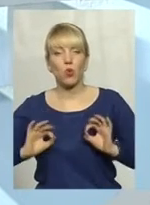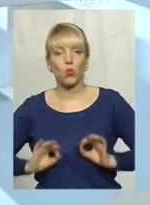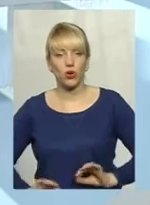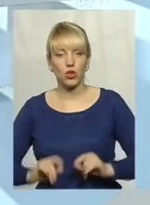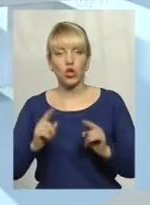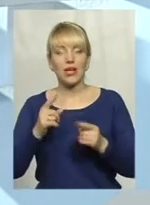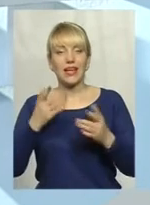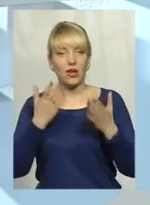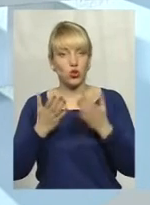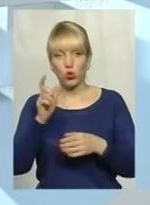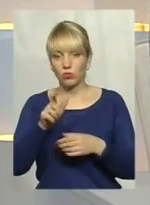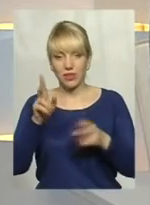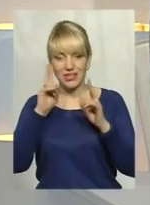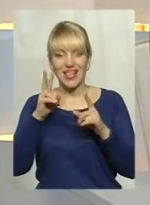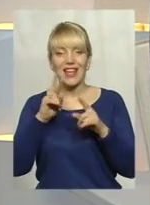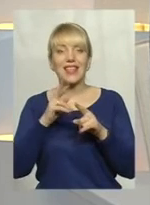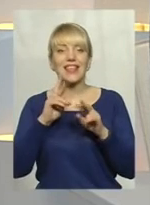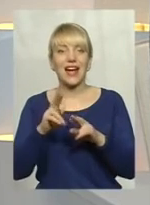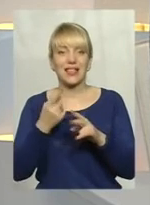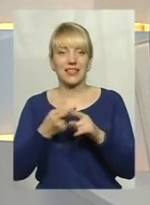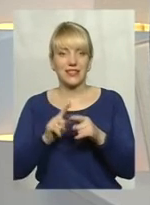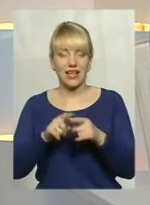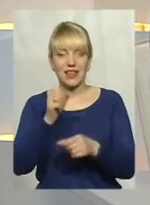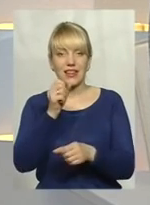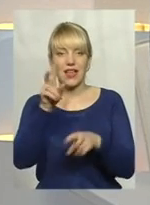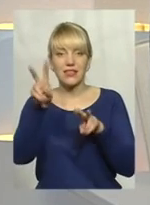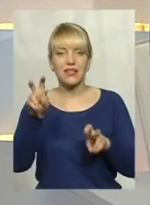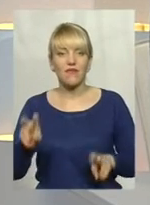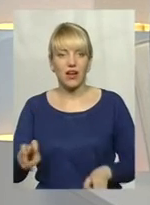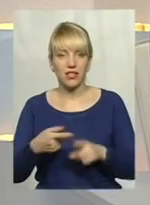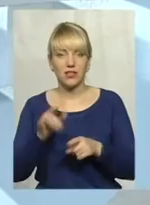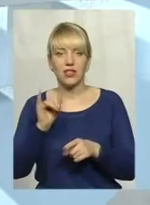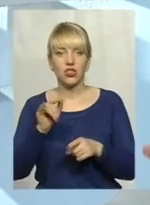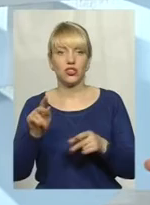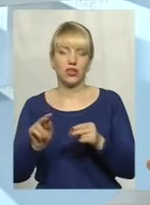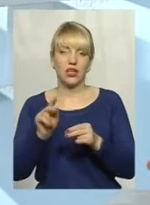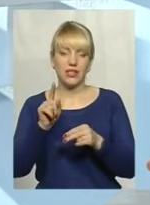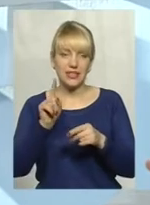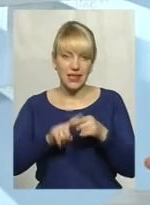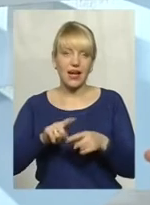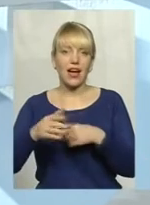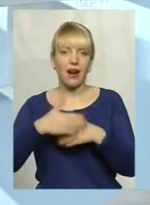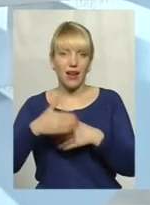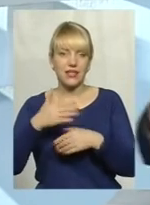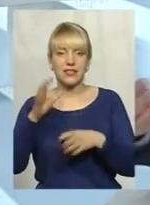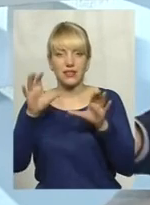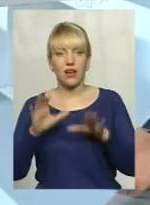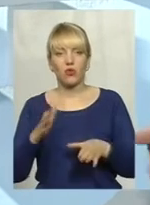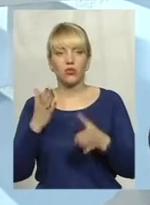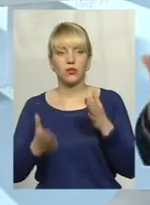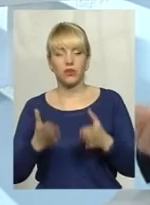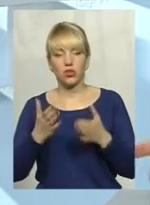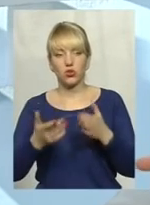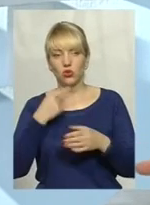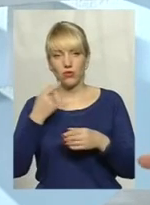не знають, як це називається, і, ну, і що це карається законом. І наскільки це карається законом. Тому що здебільшого, якщо дивитися оці